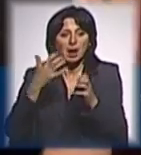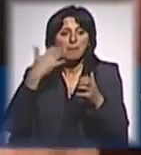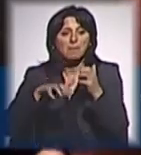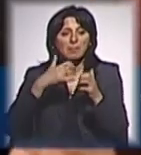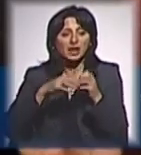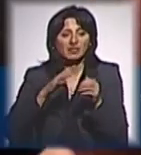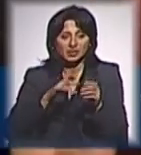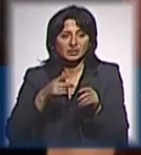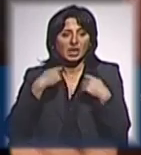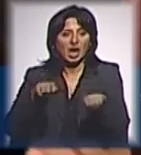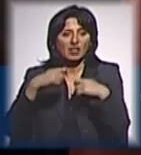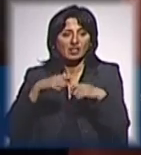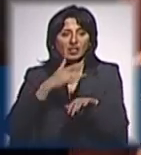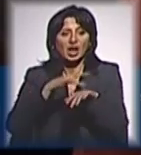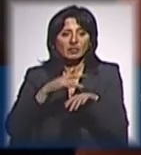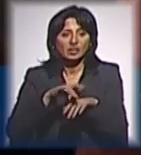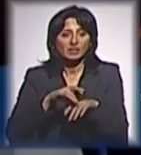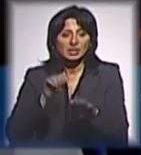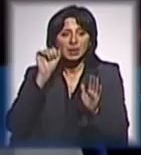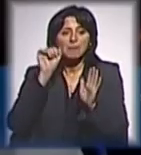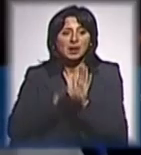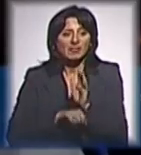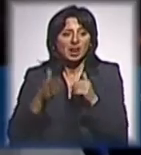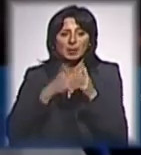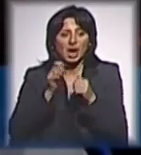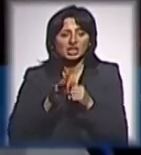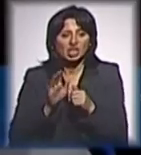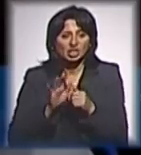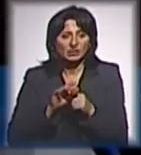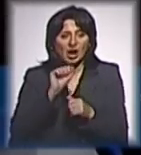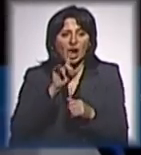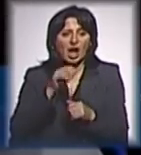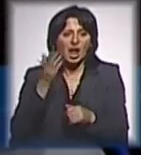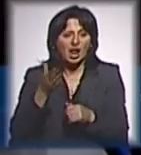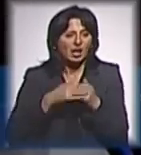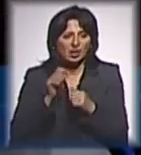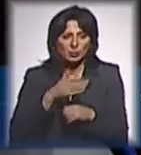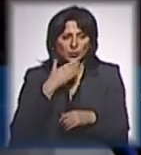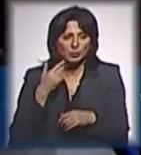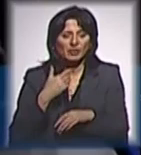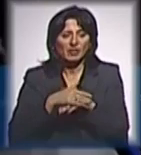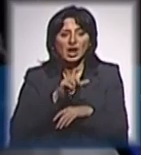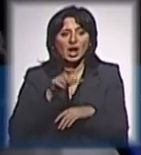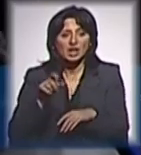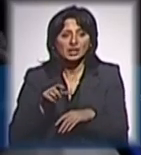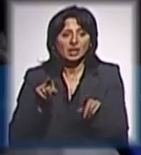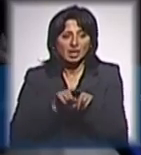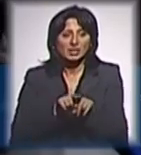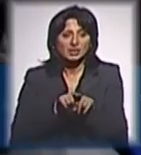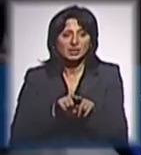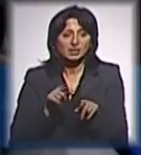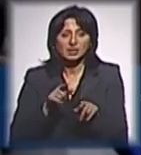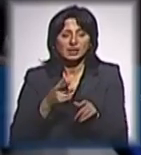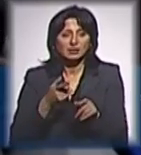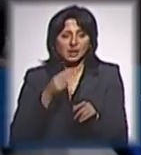პარკების, სკვერების გაყიდვა, განადგურება და მკვლელები რომ არ დაჯილან, იგივე სათანადოდ ახალი იქნება თუ გარეთ არსებული სხვა ადამიანები, ეს ამ